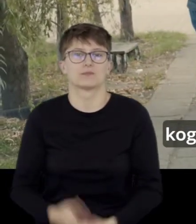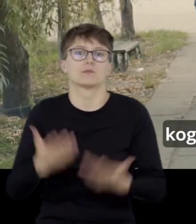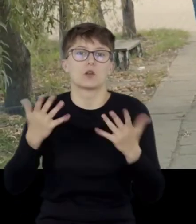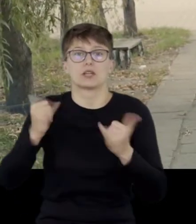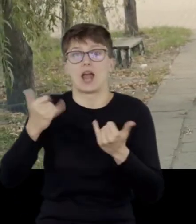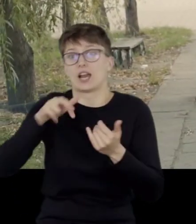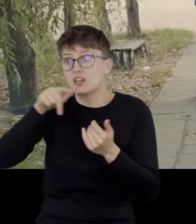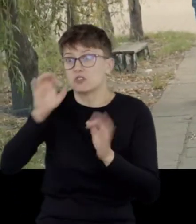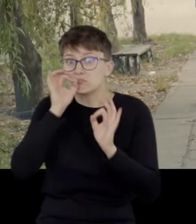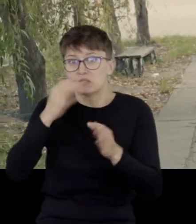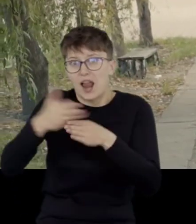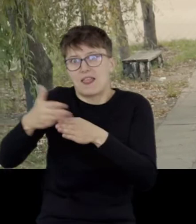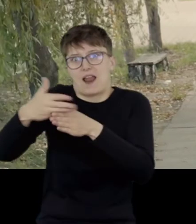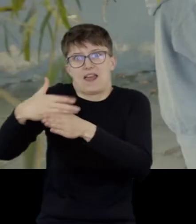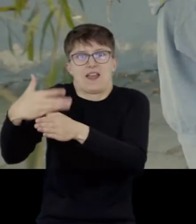tak,